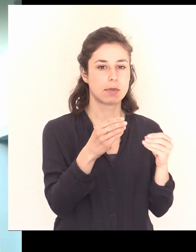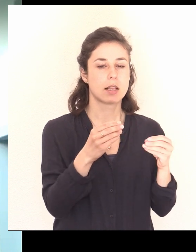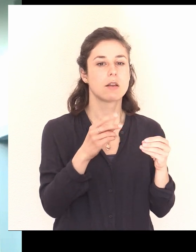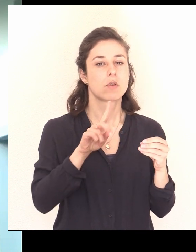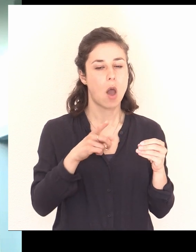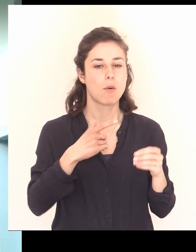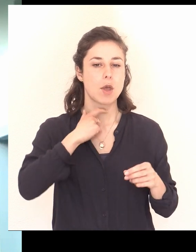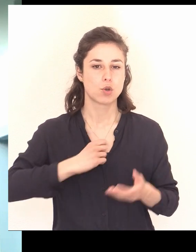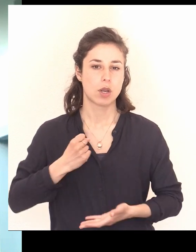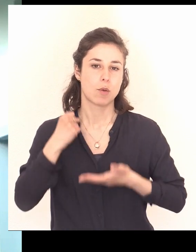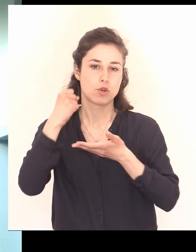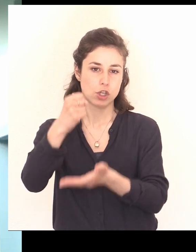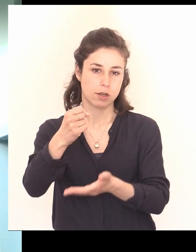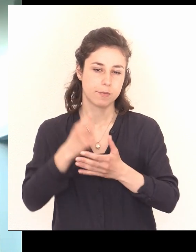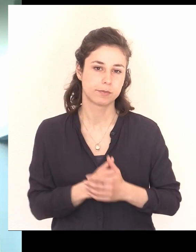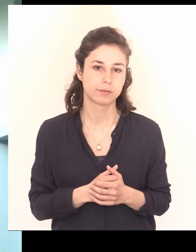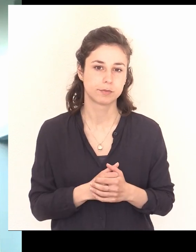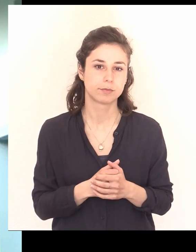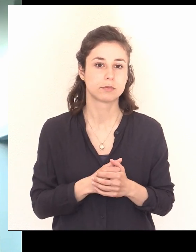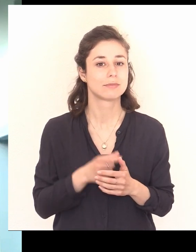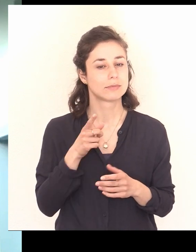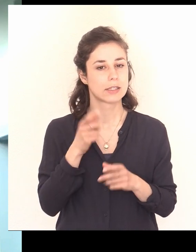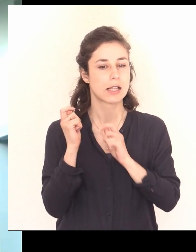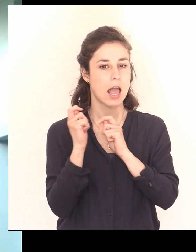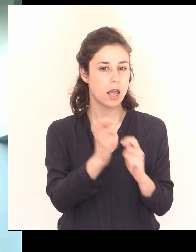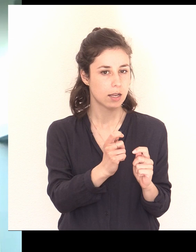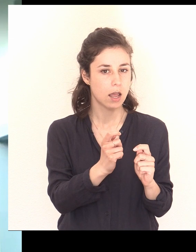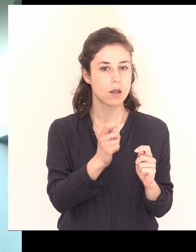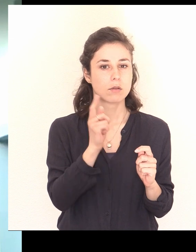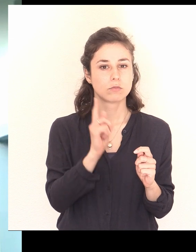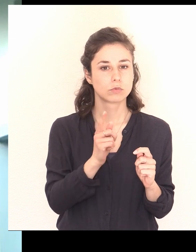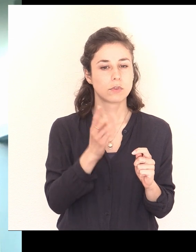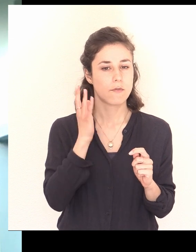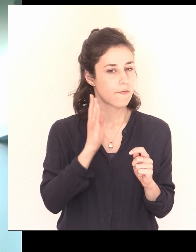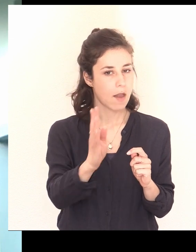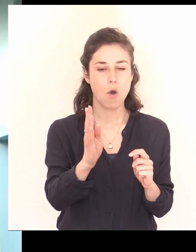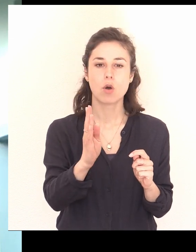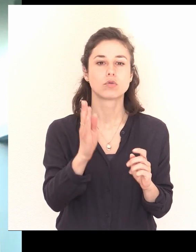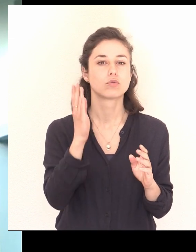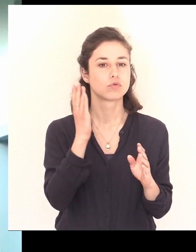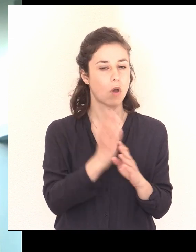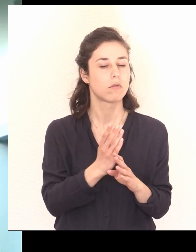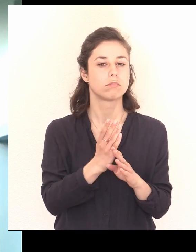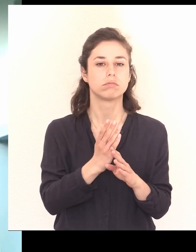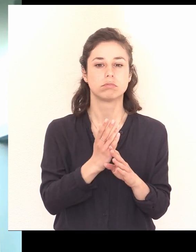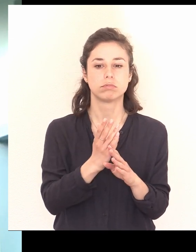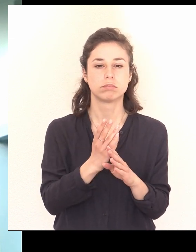und persönlichen Budget. Und diese Anträge sollen innerhalb von 4 Wochen